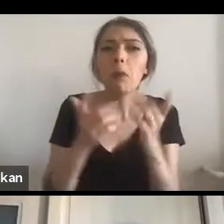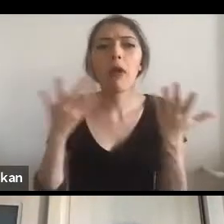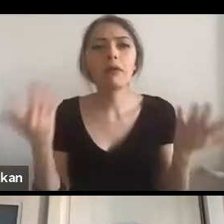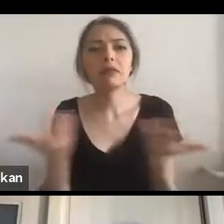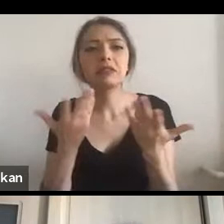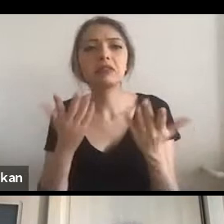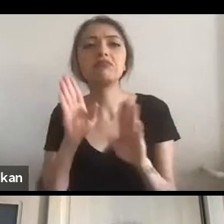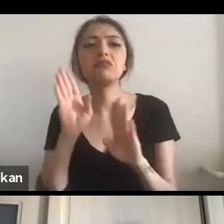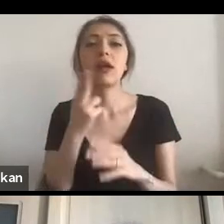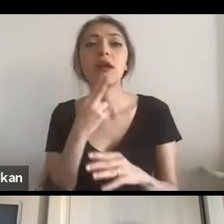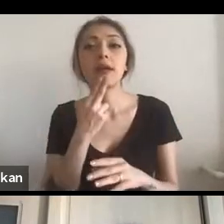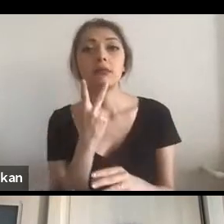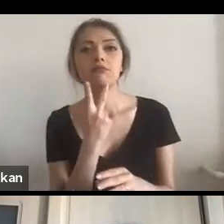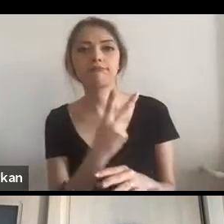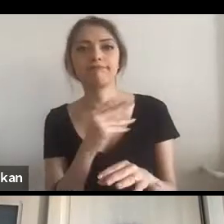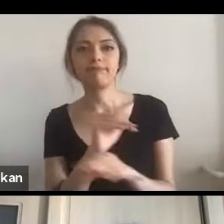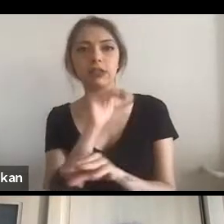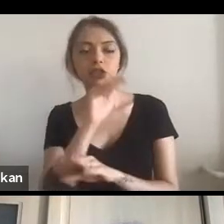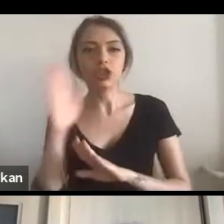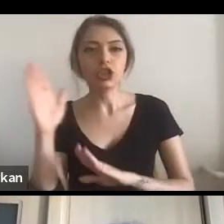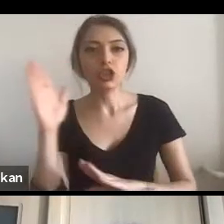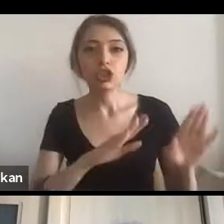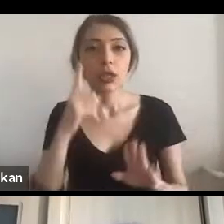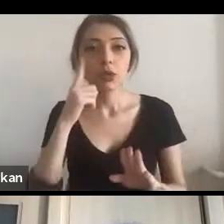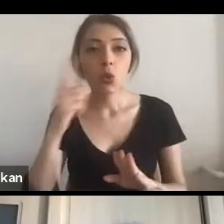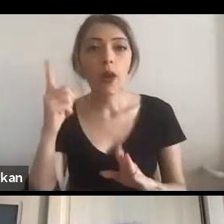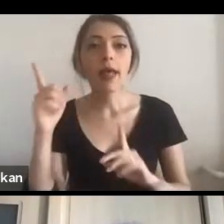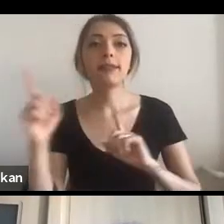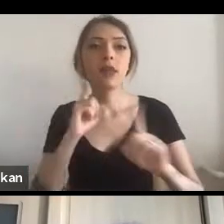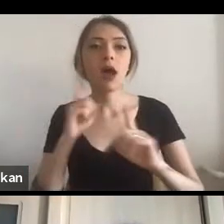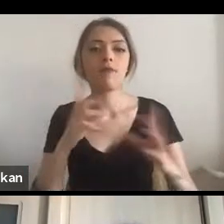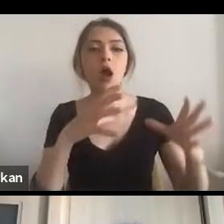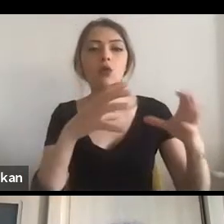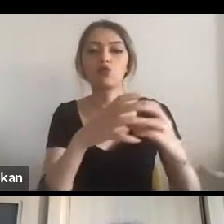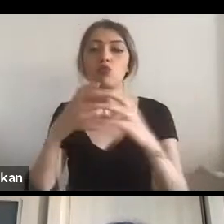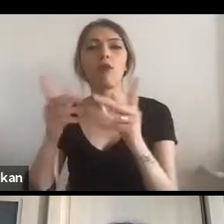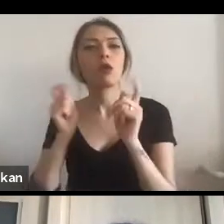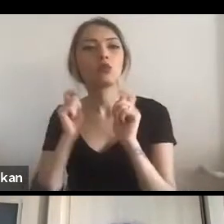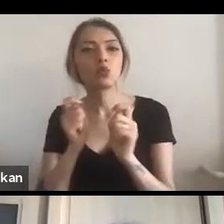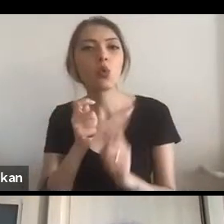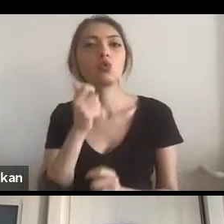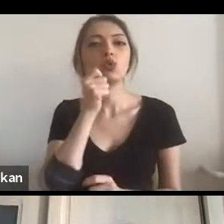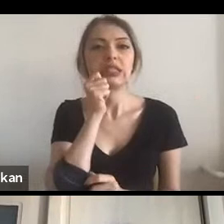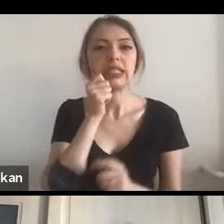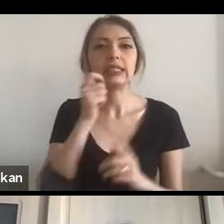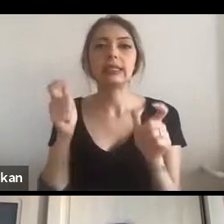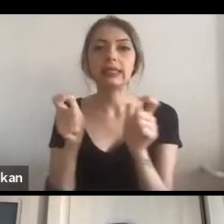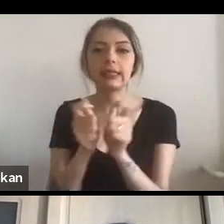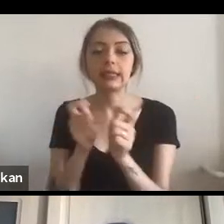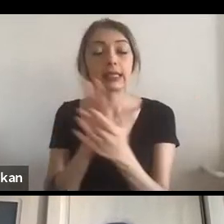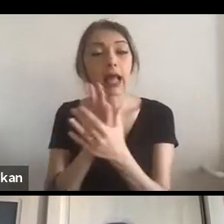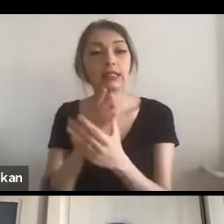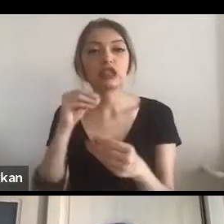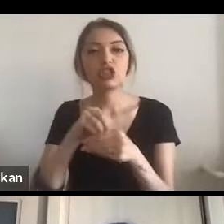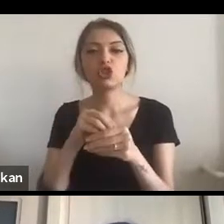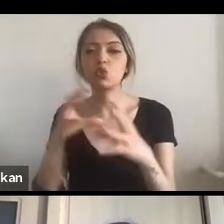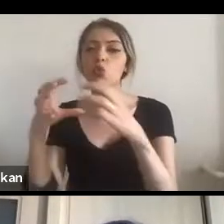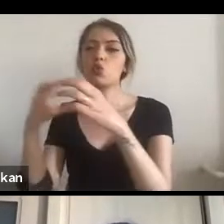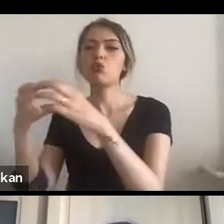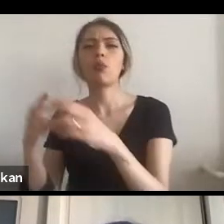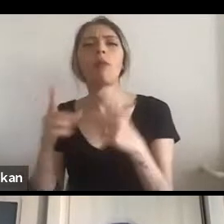yönelik şiddet davalarıyla ilgili bir grup gibi ya da zorunlu din dersi için bir grup gibi.